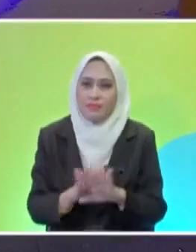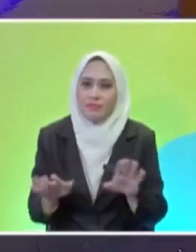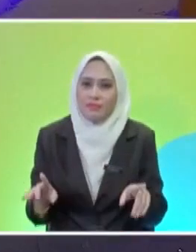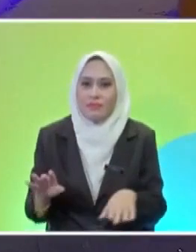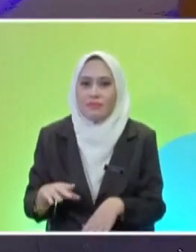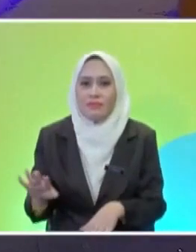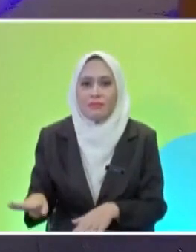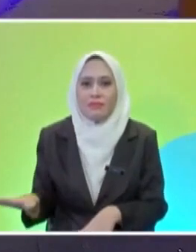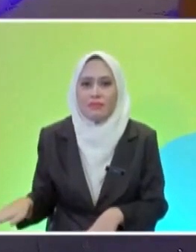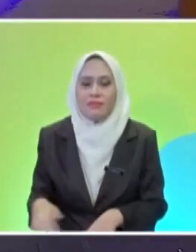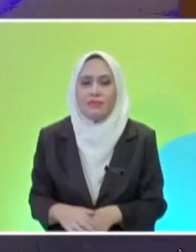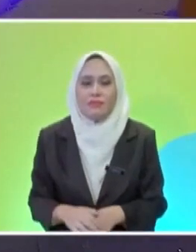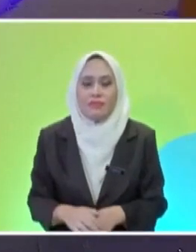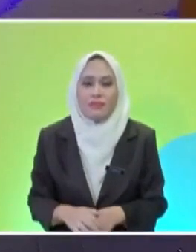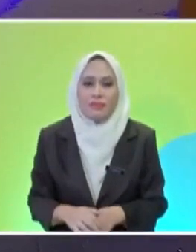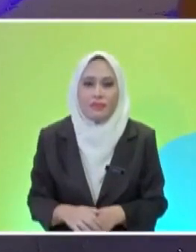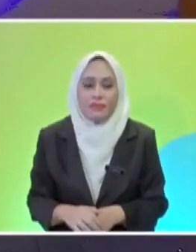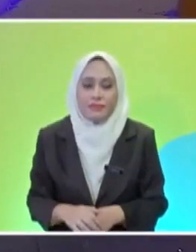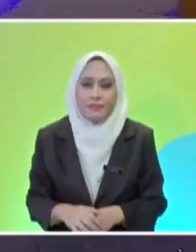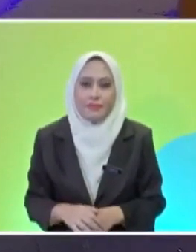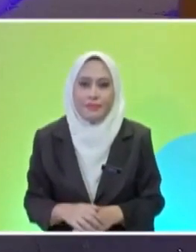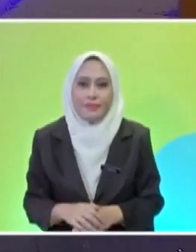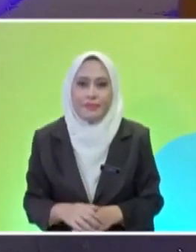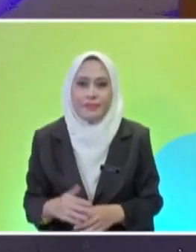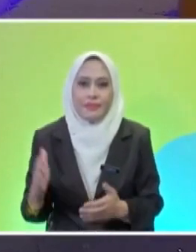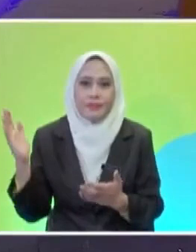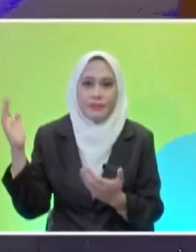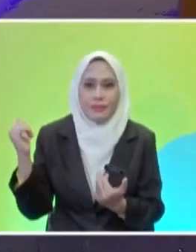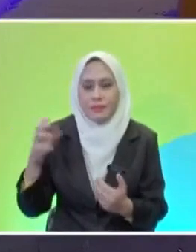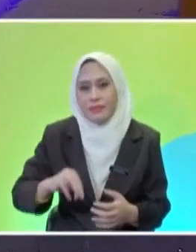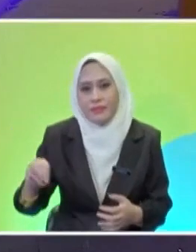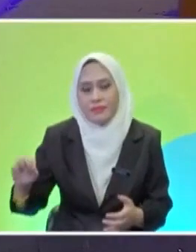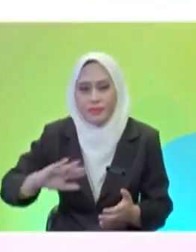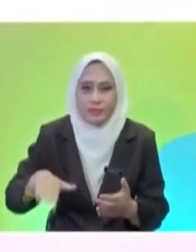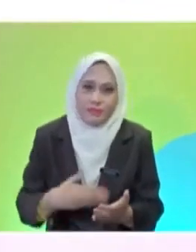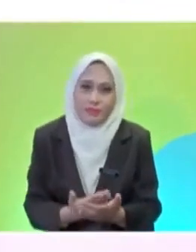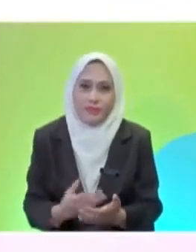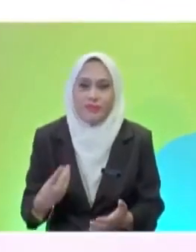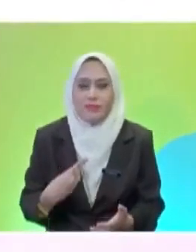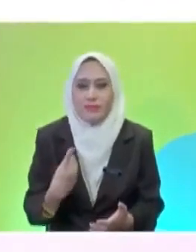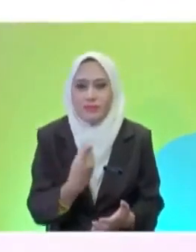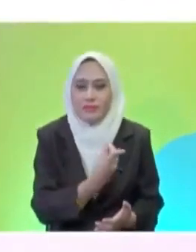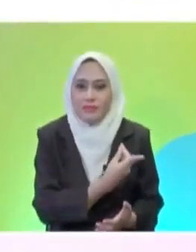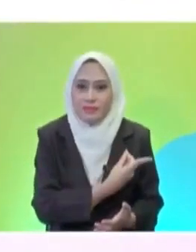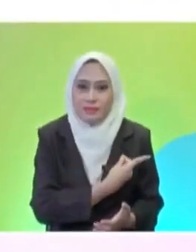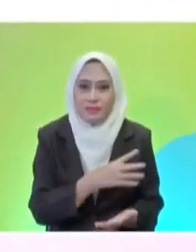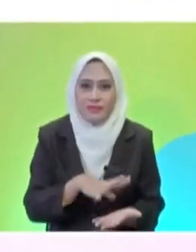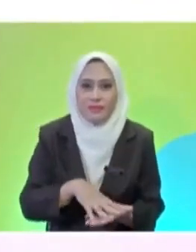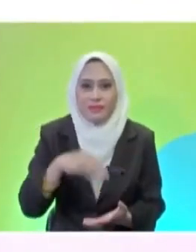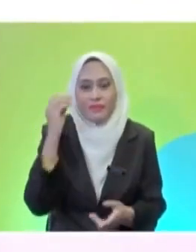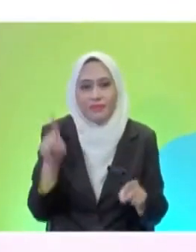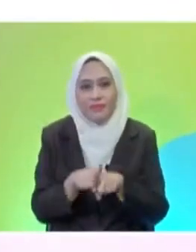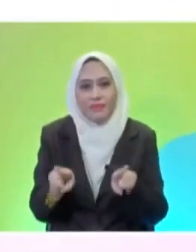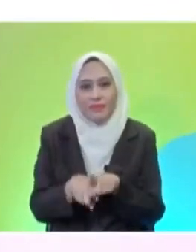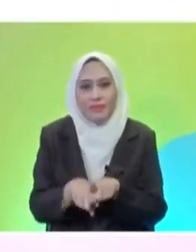Nanti macam-macam bunyi keluar cikgu. Ya, betul tu. Okey, sama-sama Johan Hanif. Mudah-mudahan semua kita nak nyanyi lagu Hari Dalam Seminggu menggunakan alat perkusi